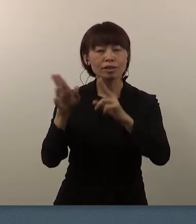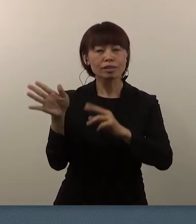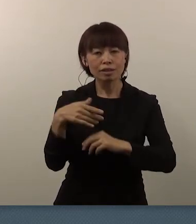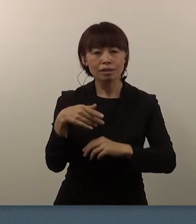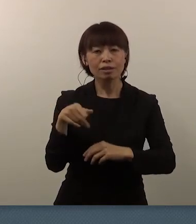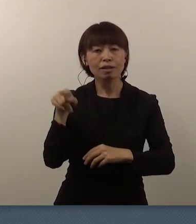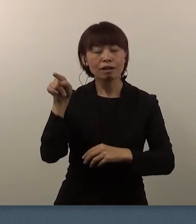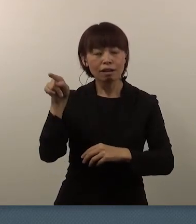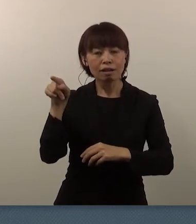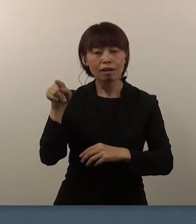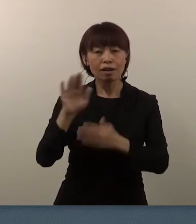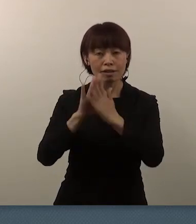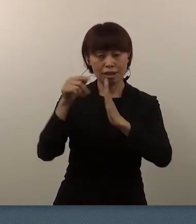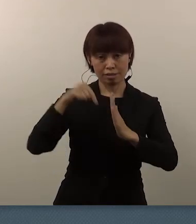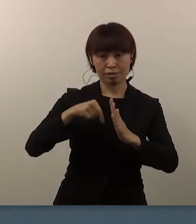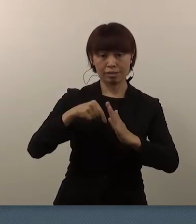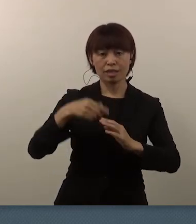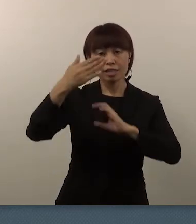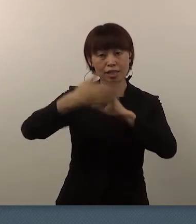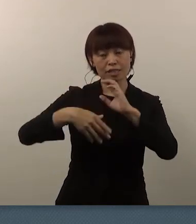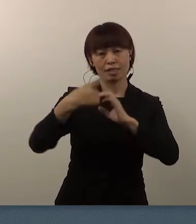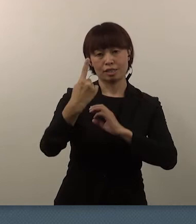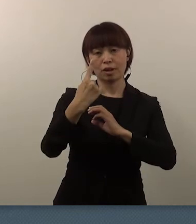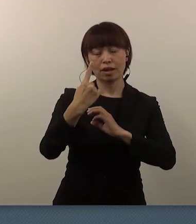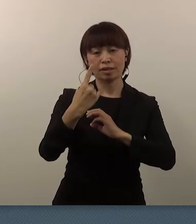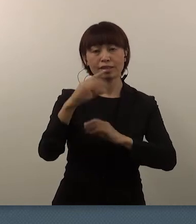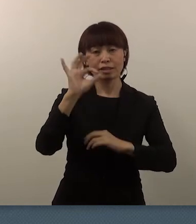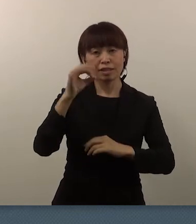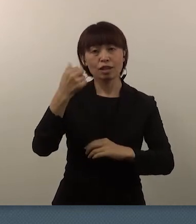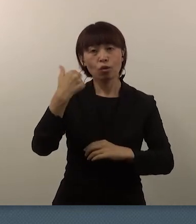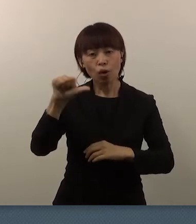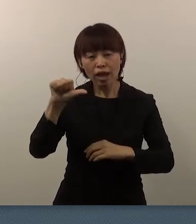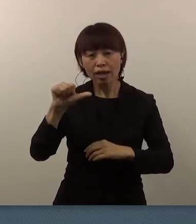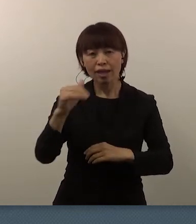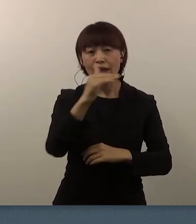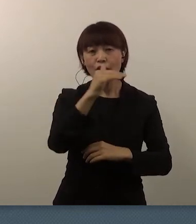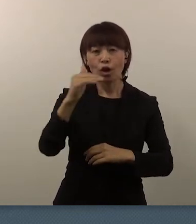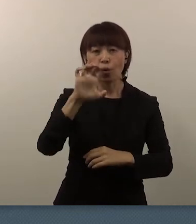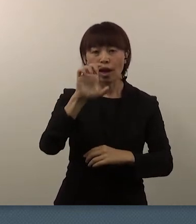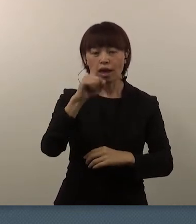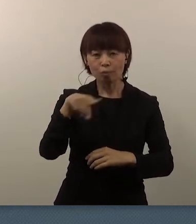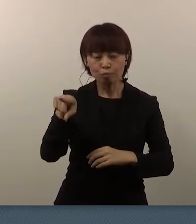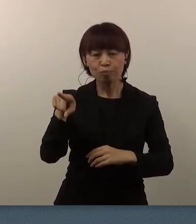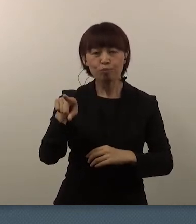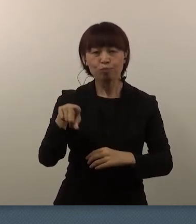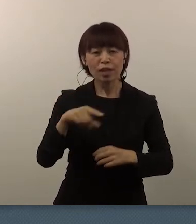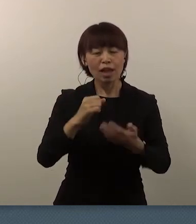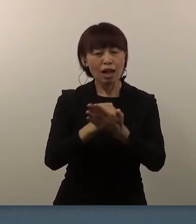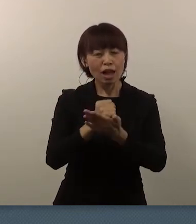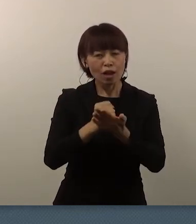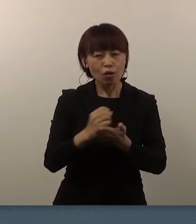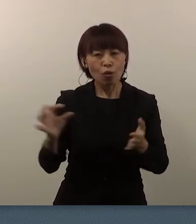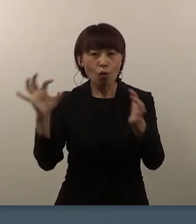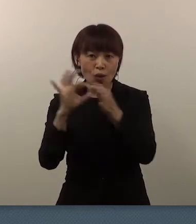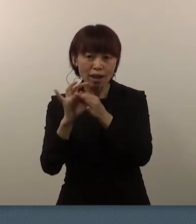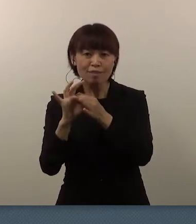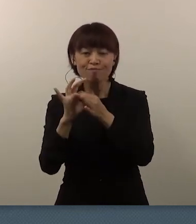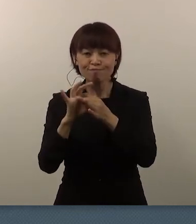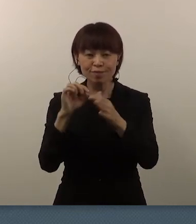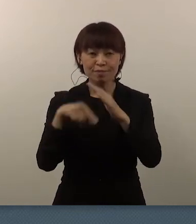からこの写真1枚につき5円、まあ、5円との引っ掛けだということですけれども、5